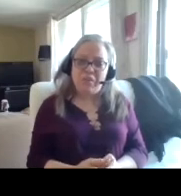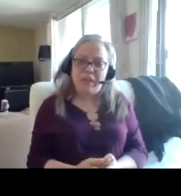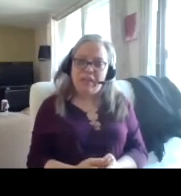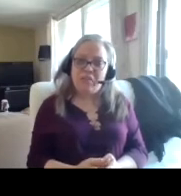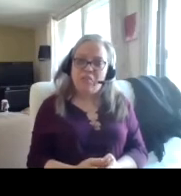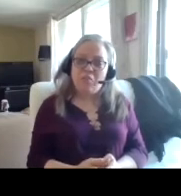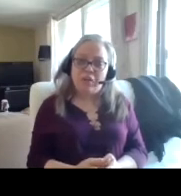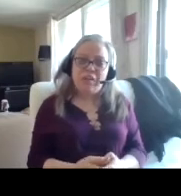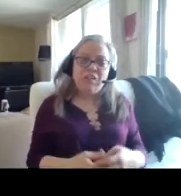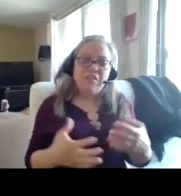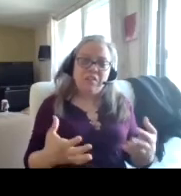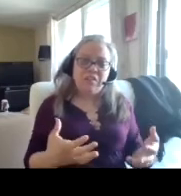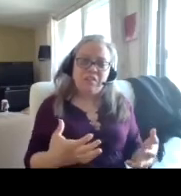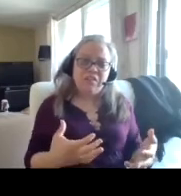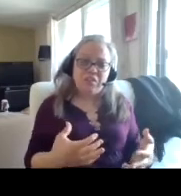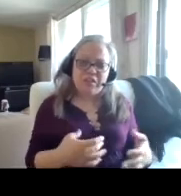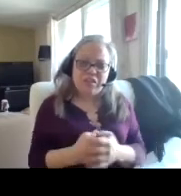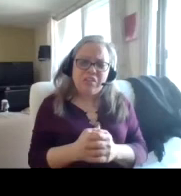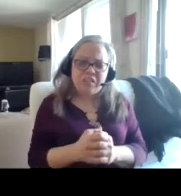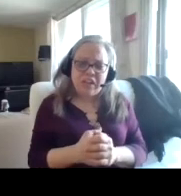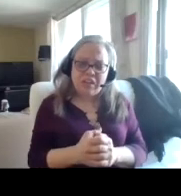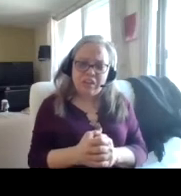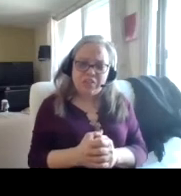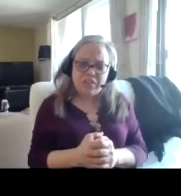des maladies cardiaques et ici de l'hypertension.